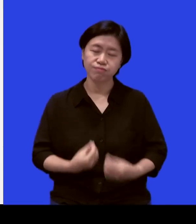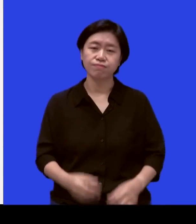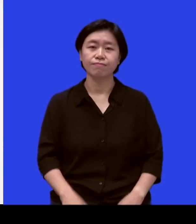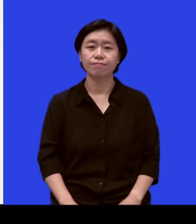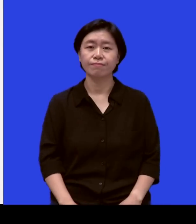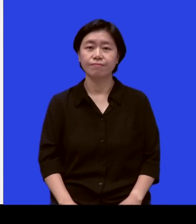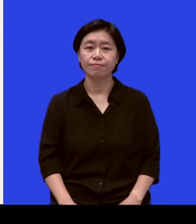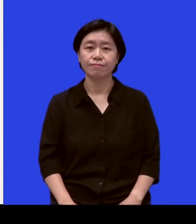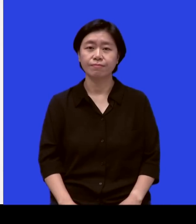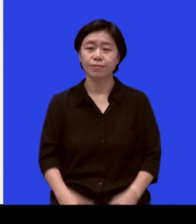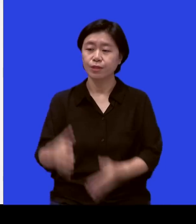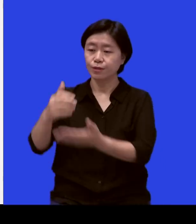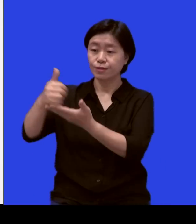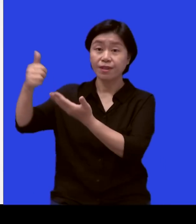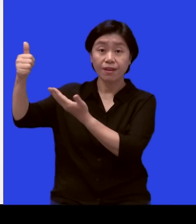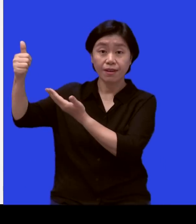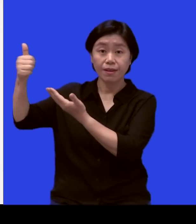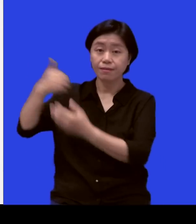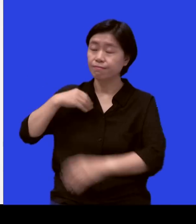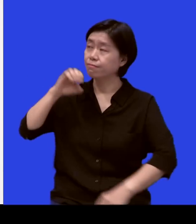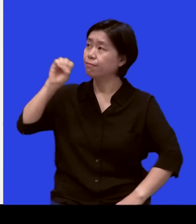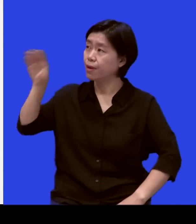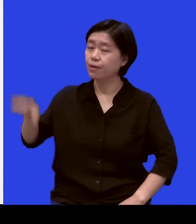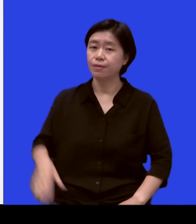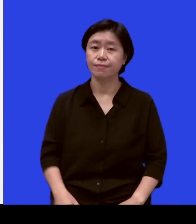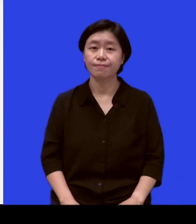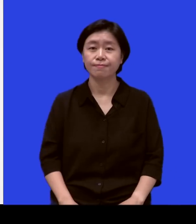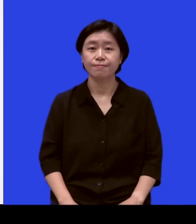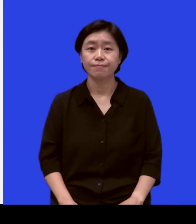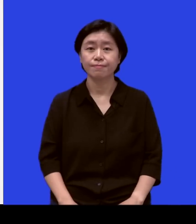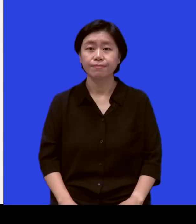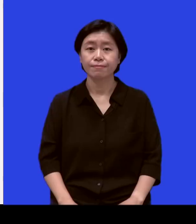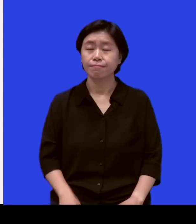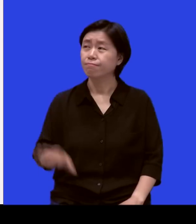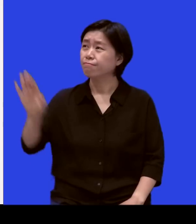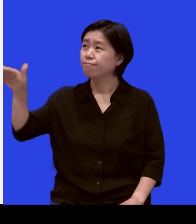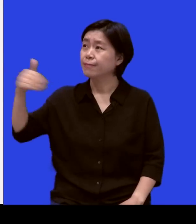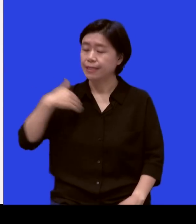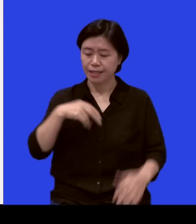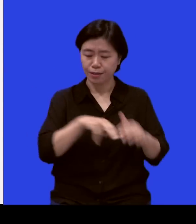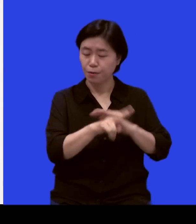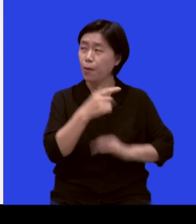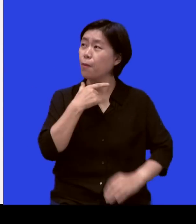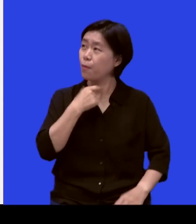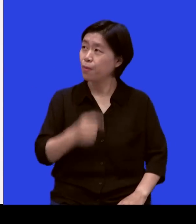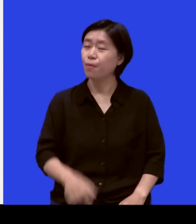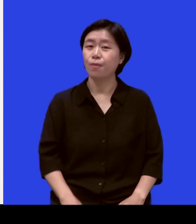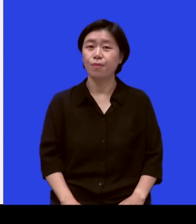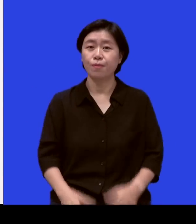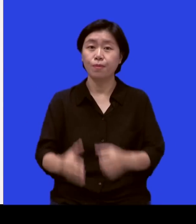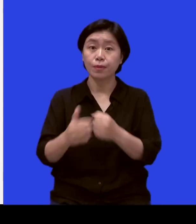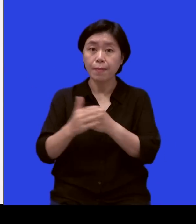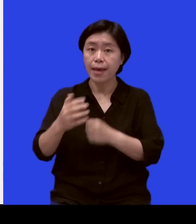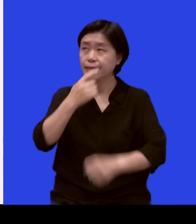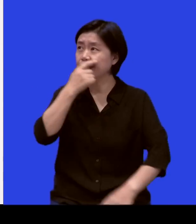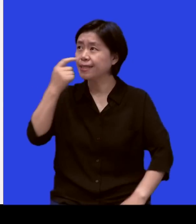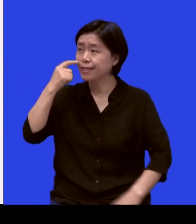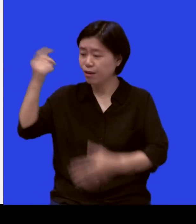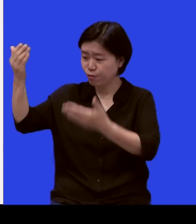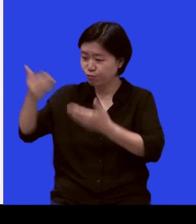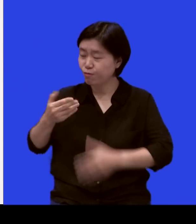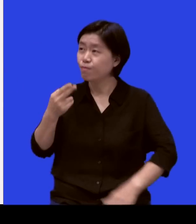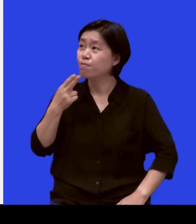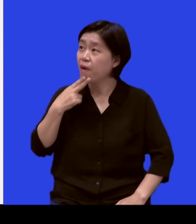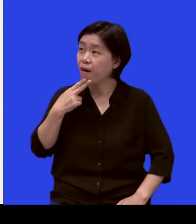되면서 주님께 말씀을 드렸어요. 내가 이제 도망가야 되겠으니까 주님 증거를 보이시지